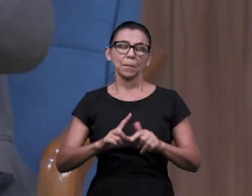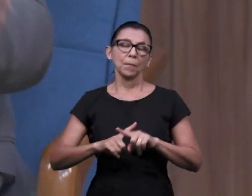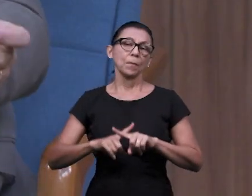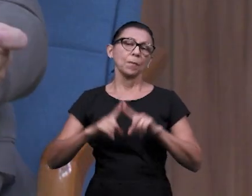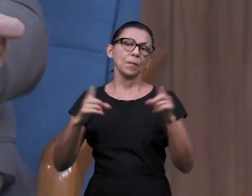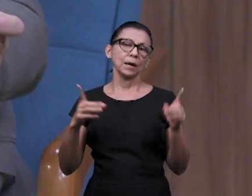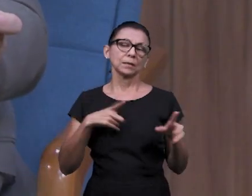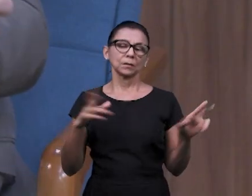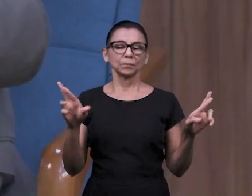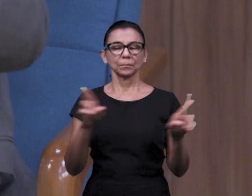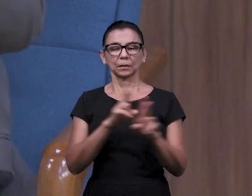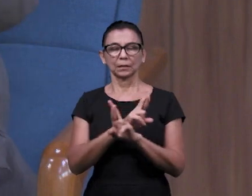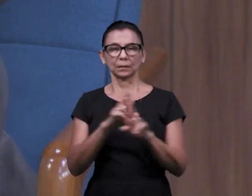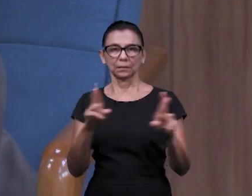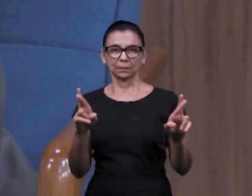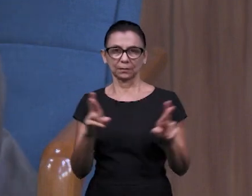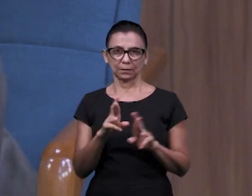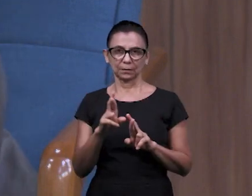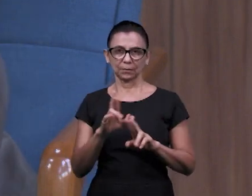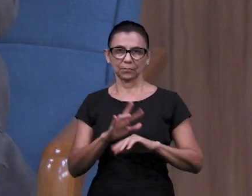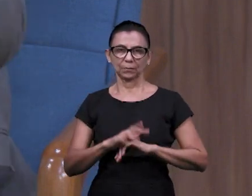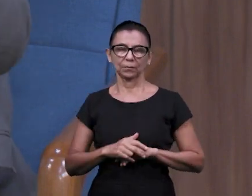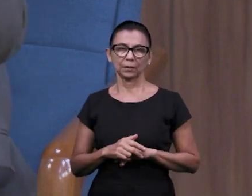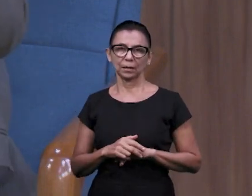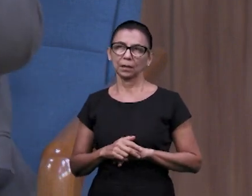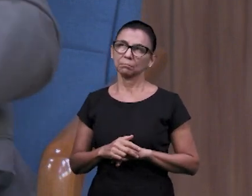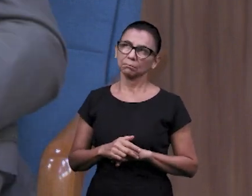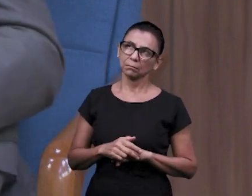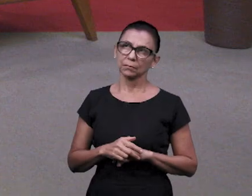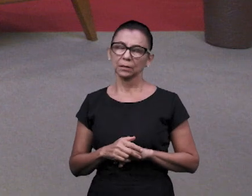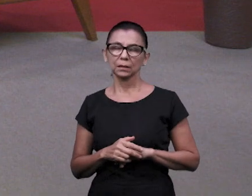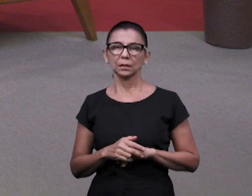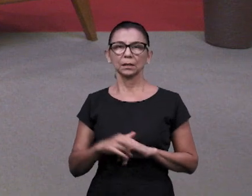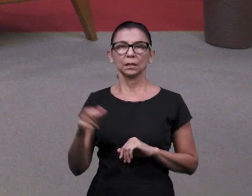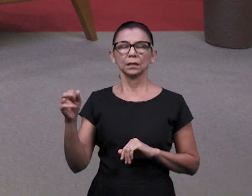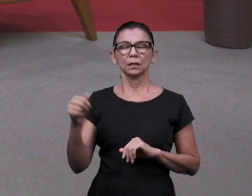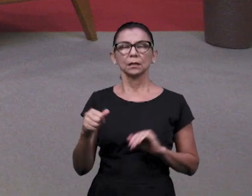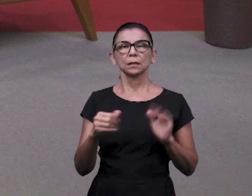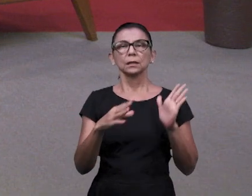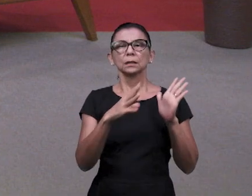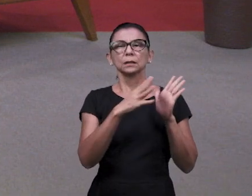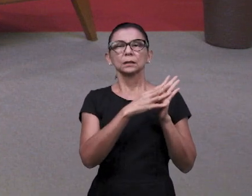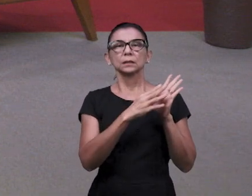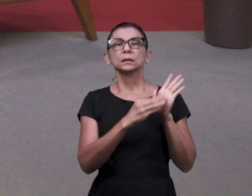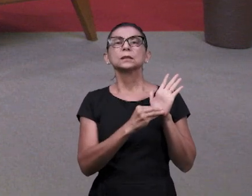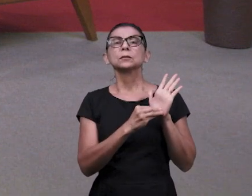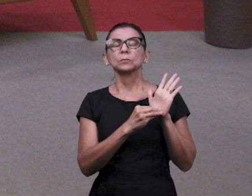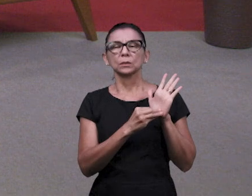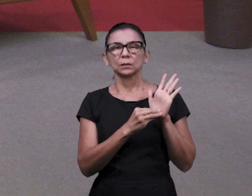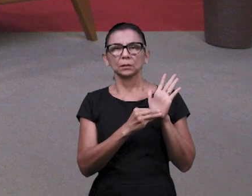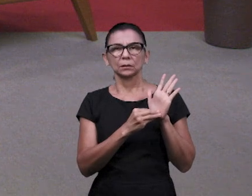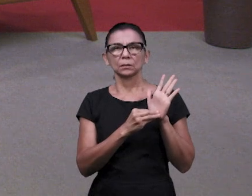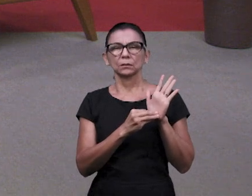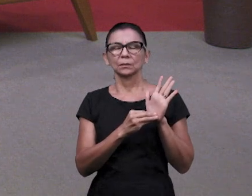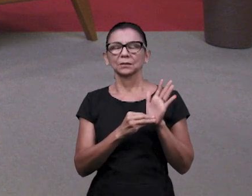un symbole qui associe le versement du Saint-Esprit avec la mort de Jésus.